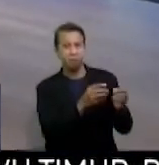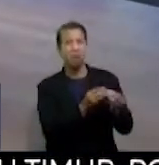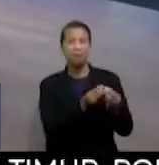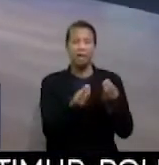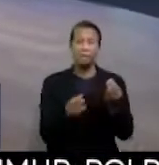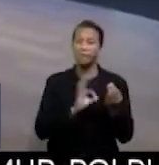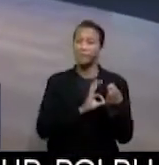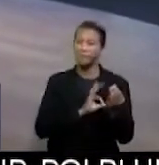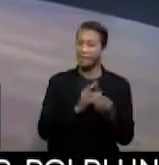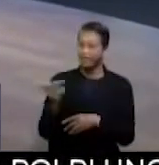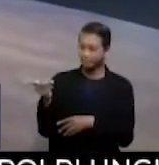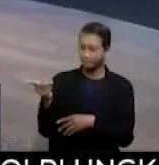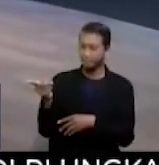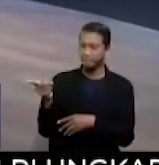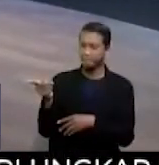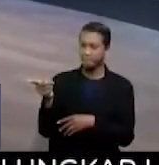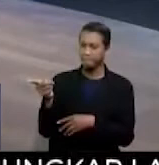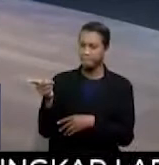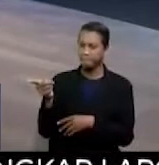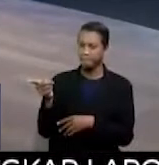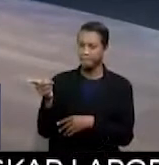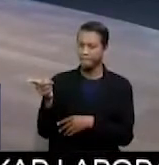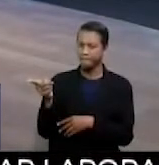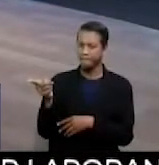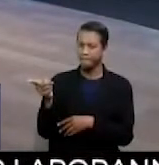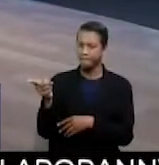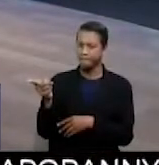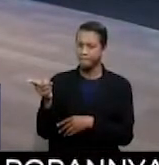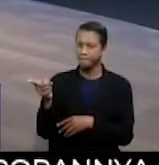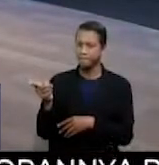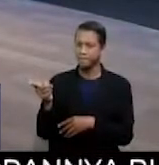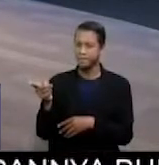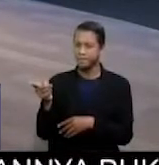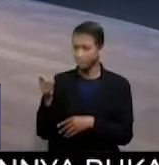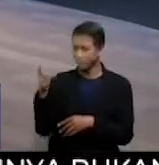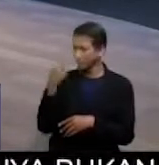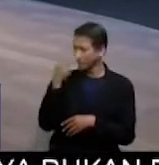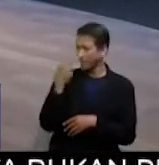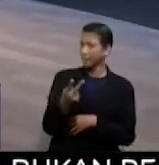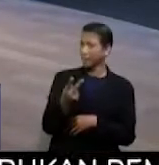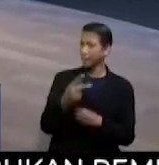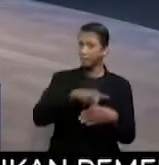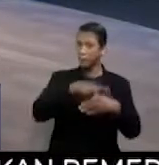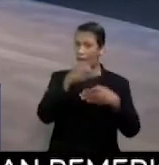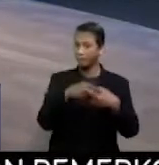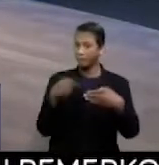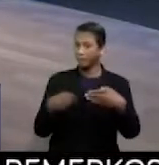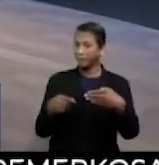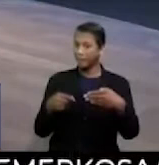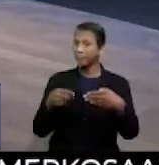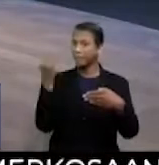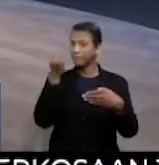komitmen kementerian sendiri yang telah disebutkan tadi, siapa saja yang menjadi sasaran, terutama yang dapat menerima dampak atau benefit